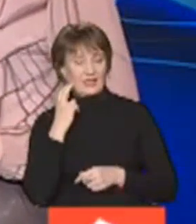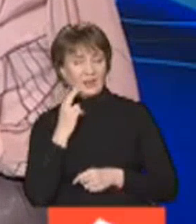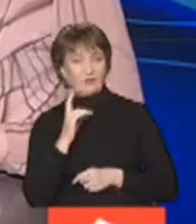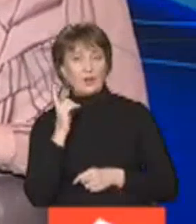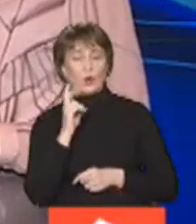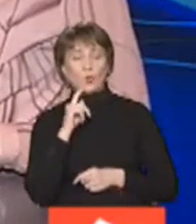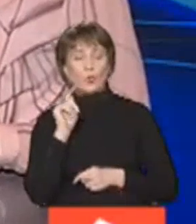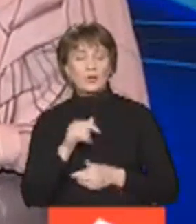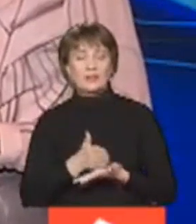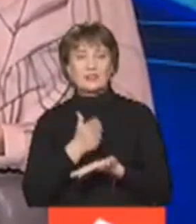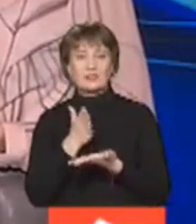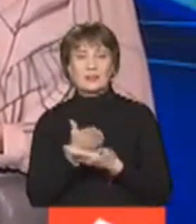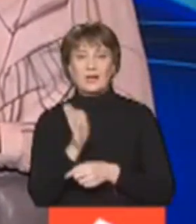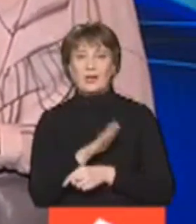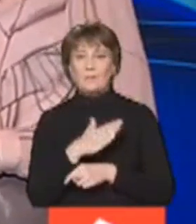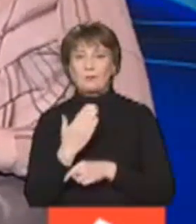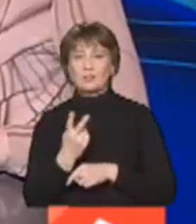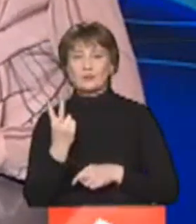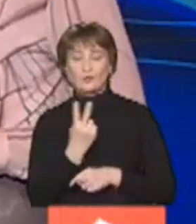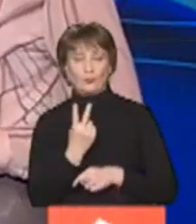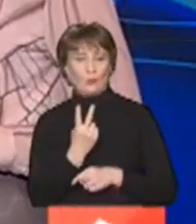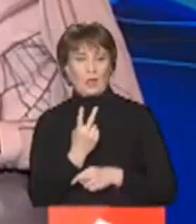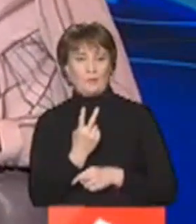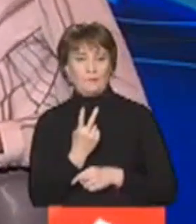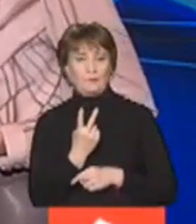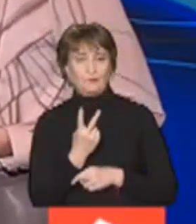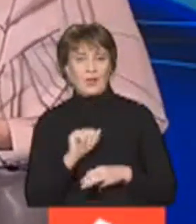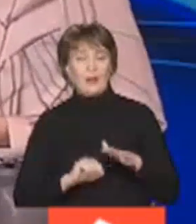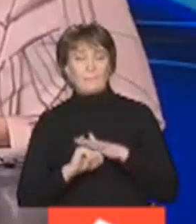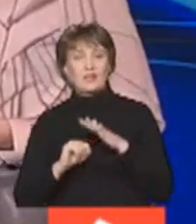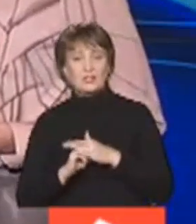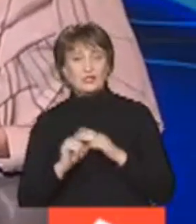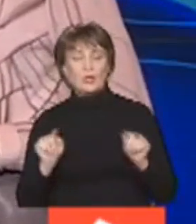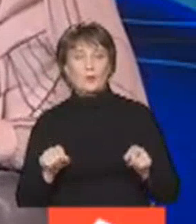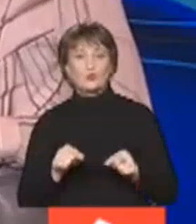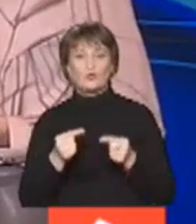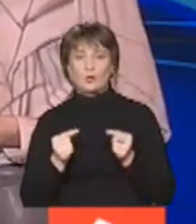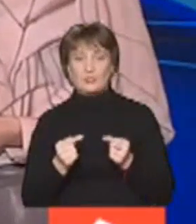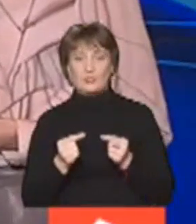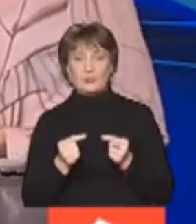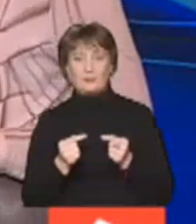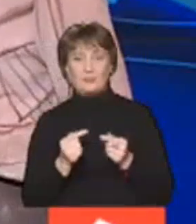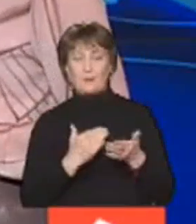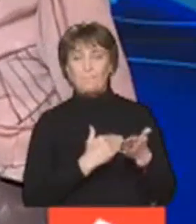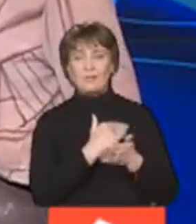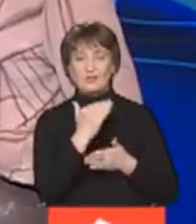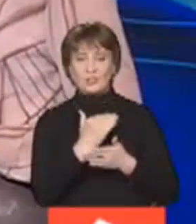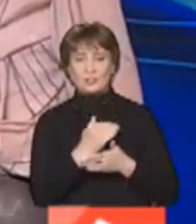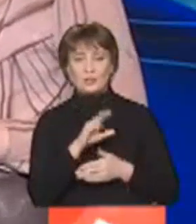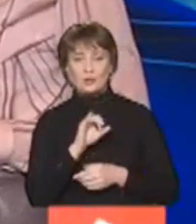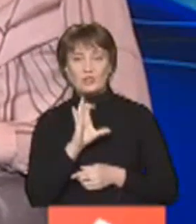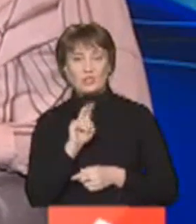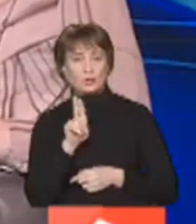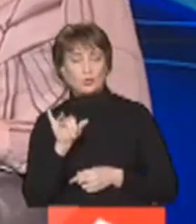Україна знаходяться зараз між двома баричними утвореннями. Над Європою в нас потужний антициклон, поле підвищеного тиску, а ось на